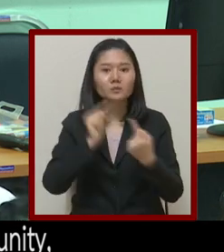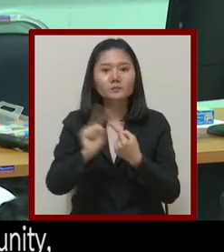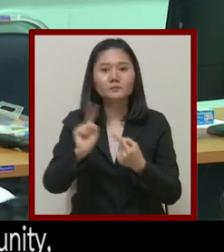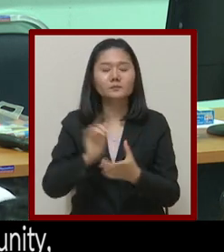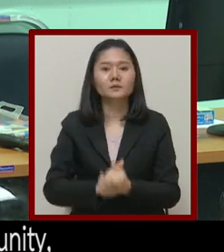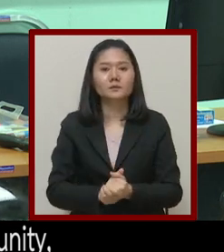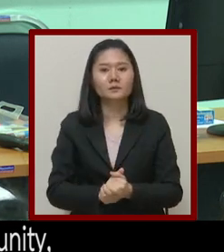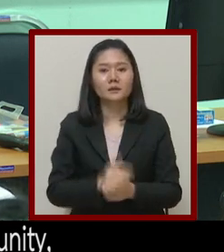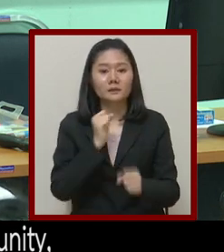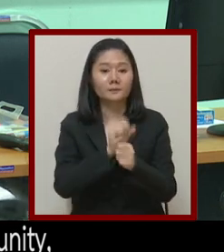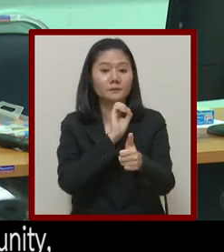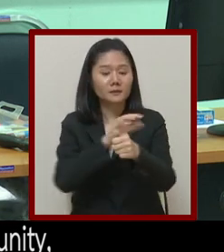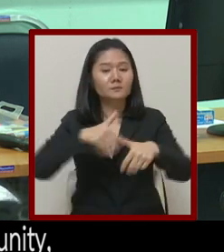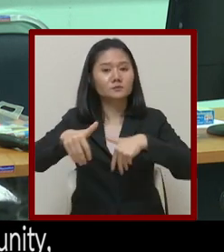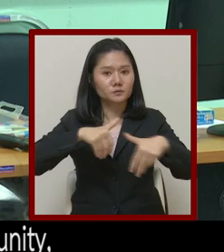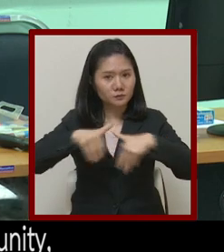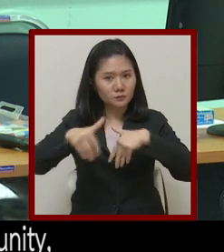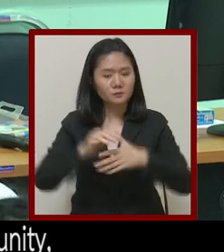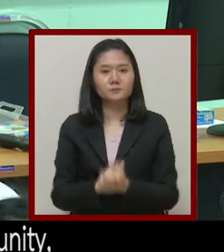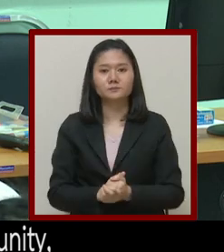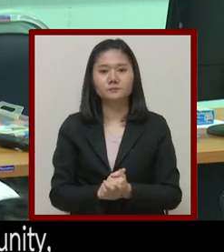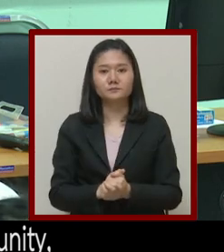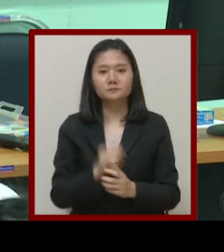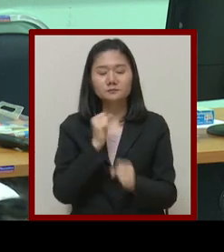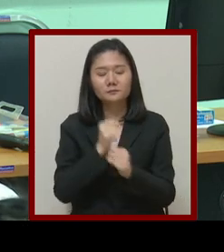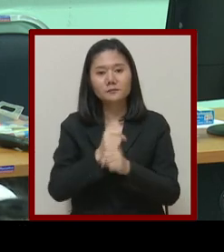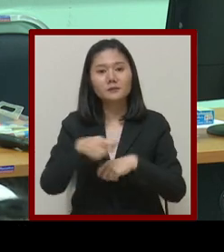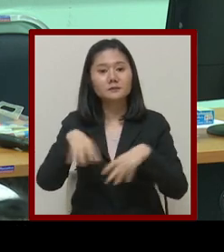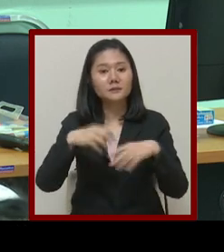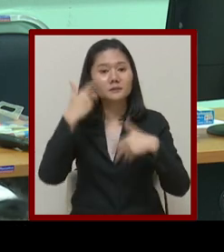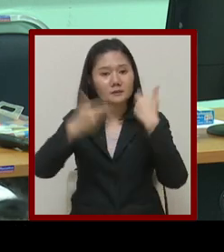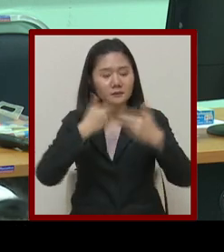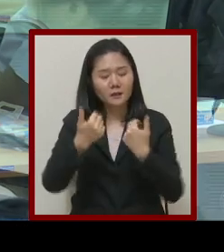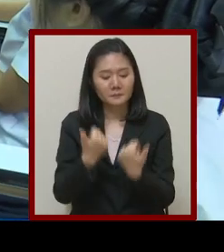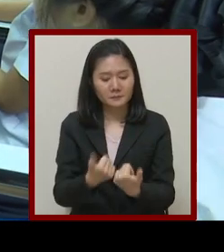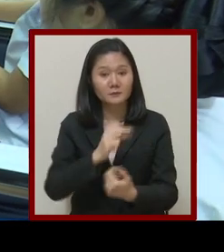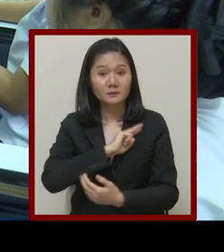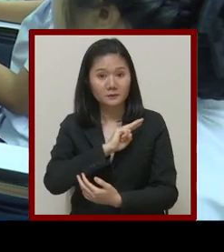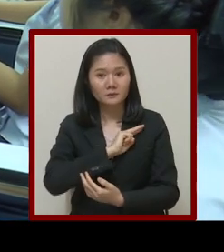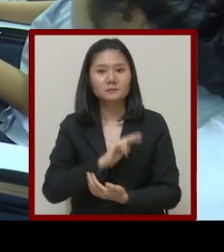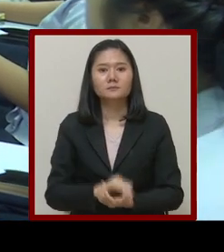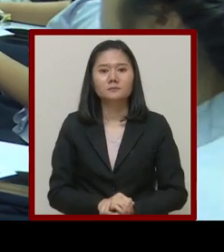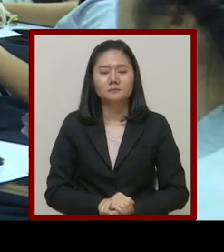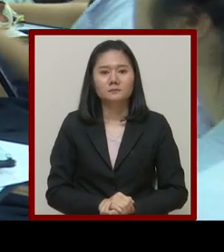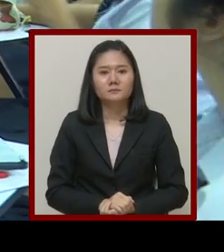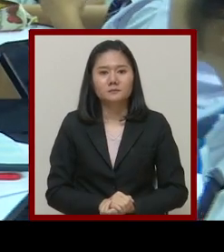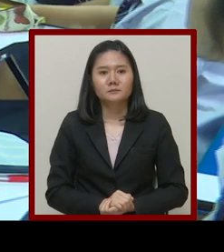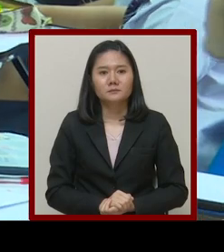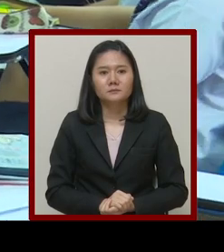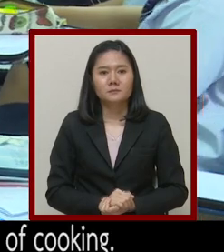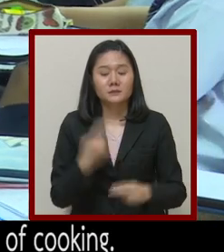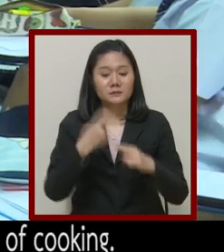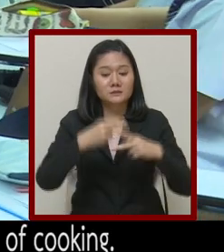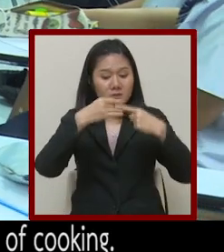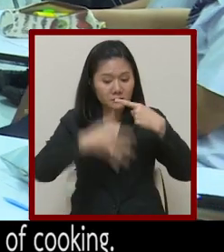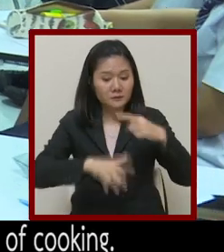การอาจจะเข้าไปแนะนำในชุมชนหรือว่าอาจจะเป็นคนที่จัดกิจกรรมตัวนี้เองด้วยตัวเองเลยนะคะแล้วก็นำราย